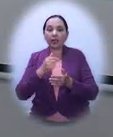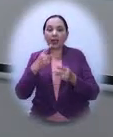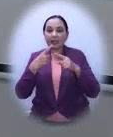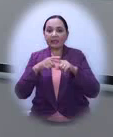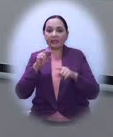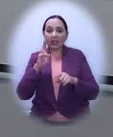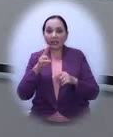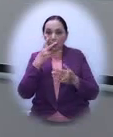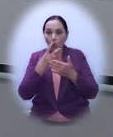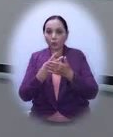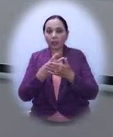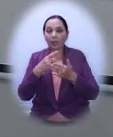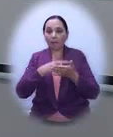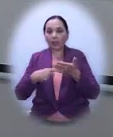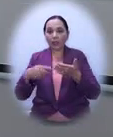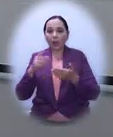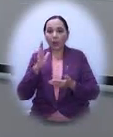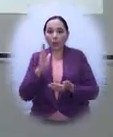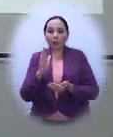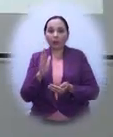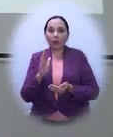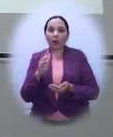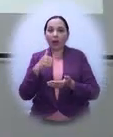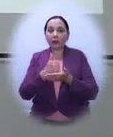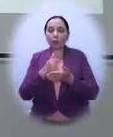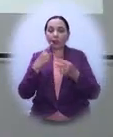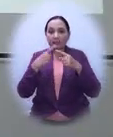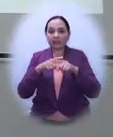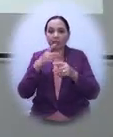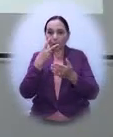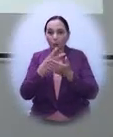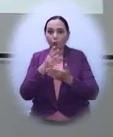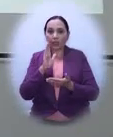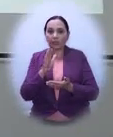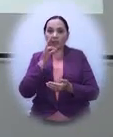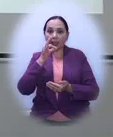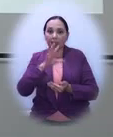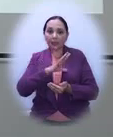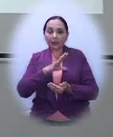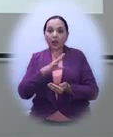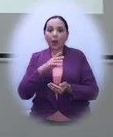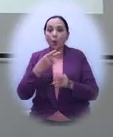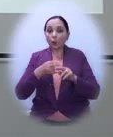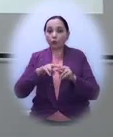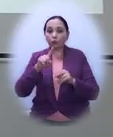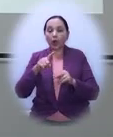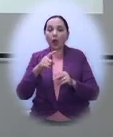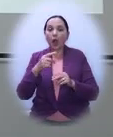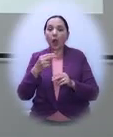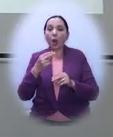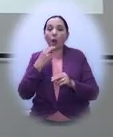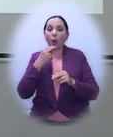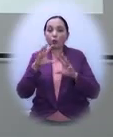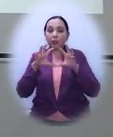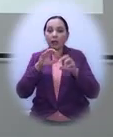texnik ko'rsatkichlarni belgilab qo'yilgan bo'ladi. Asosiy texnik ko'rsatkichlari deganda o'sha oziqlanish